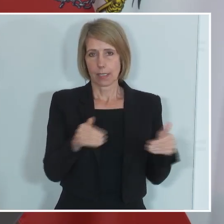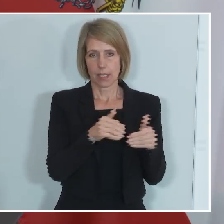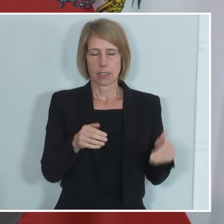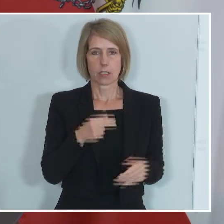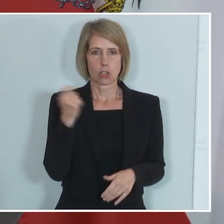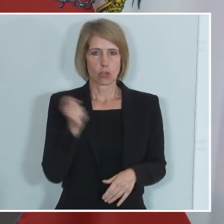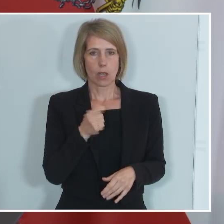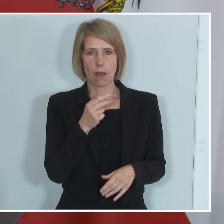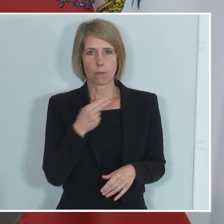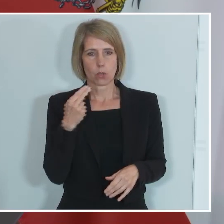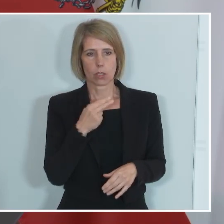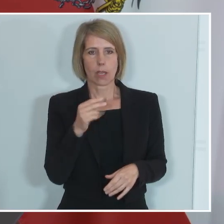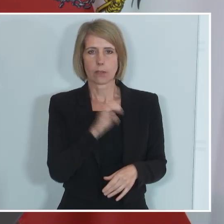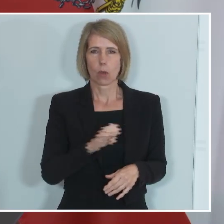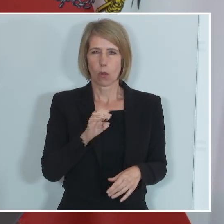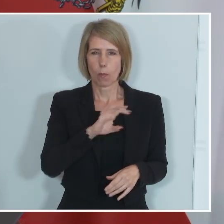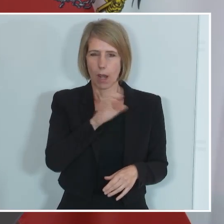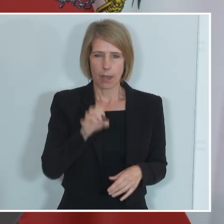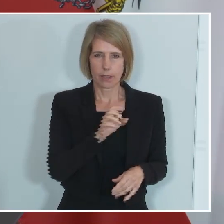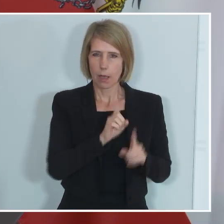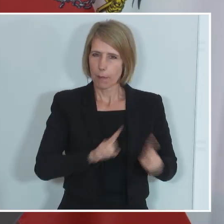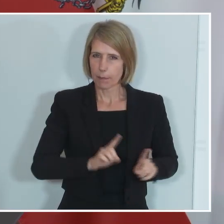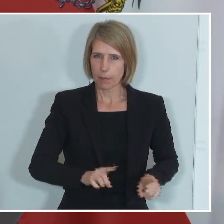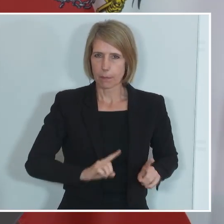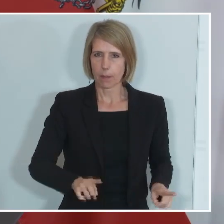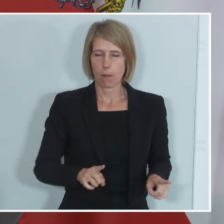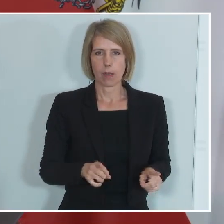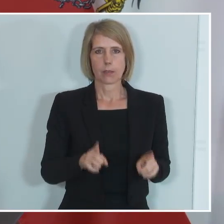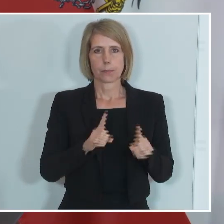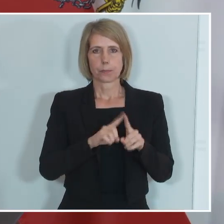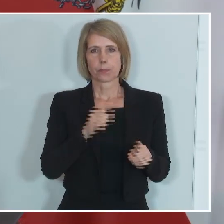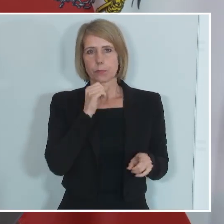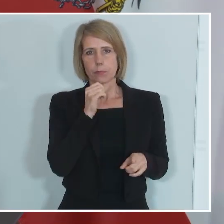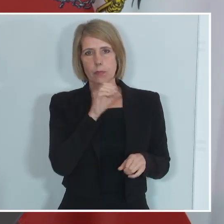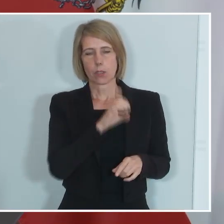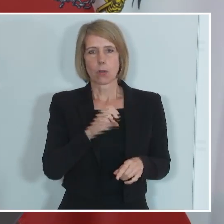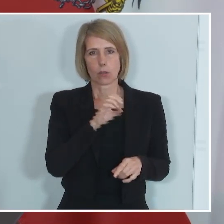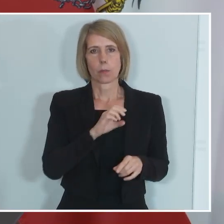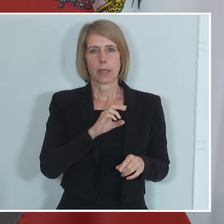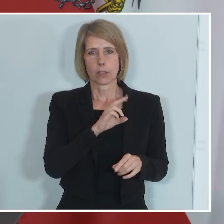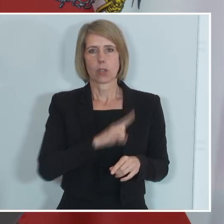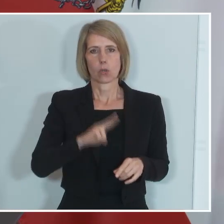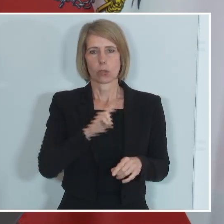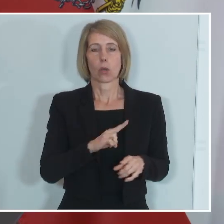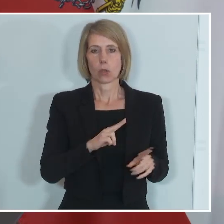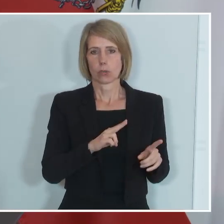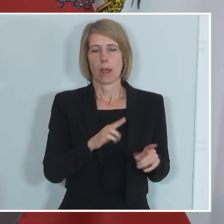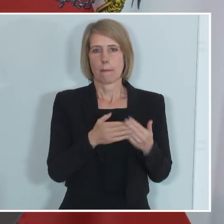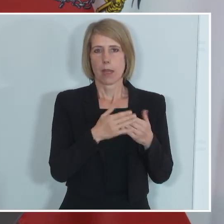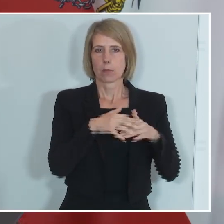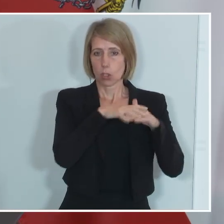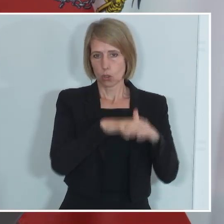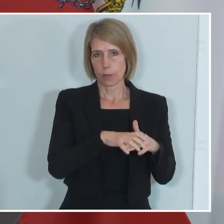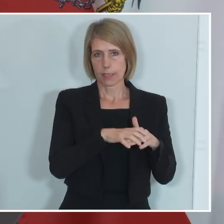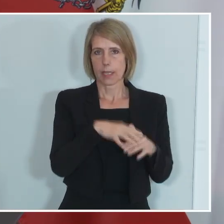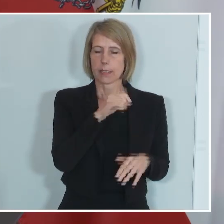gibt, auch in anderen Ländern Europas. Also ich denke zum Beispiel, auch wenn es nicht mehr Europäische Union ist, Großbritannien mit 12 Jahren, die Schweiz,